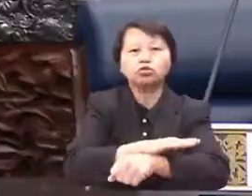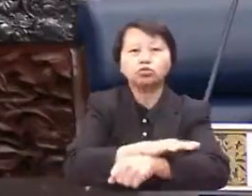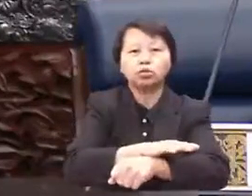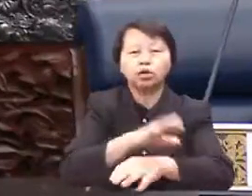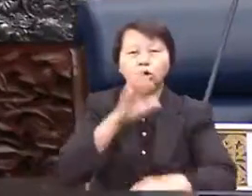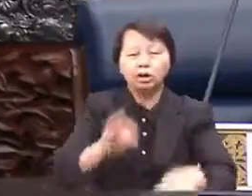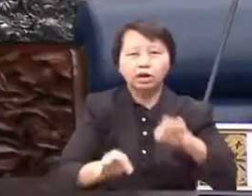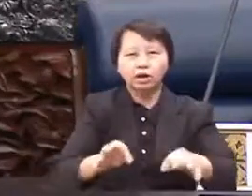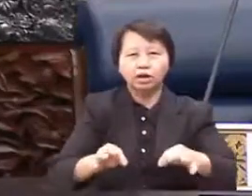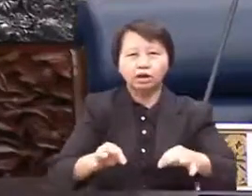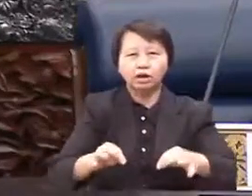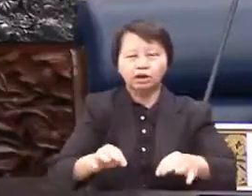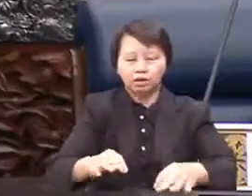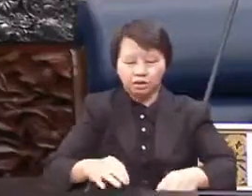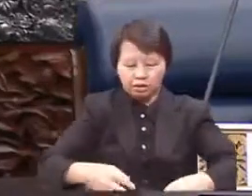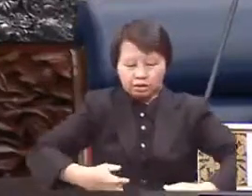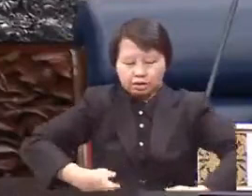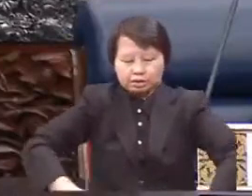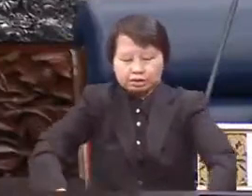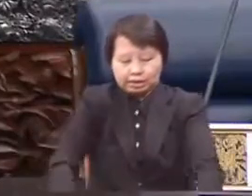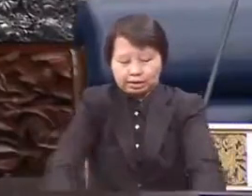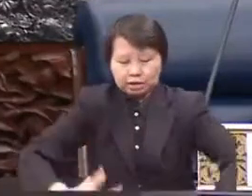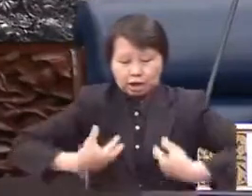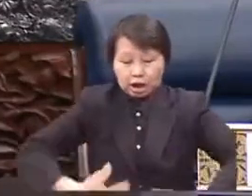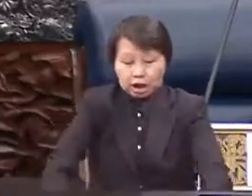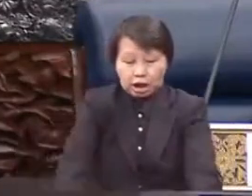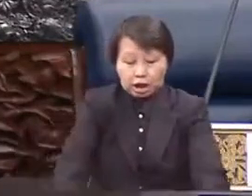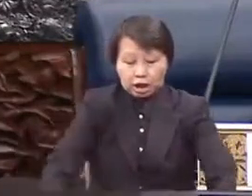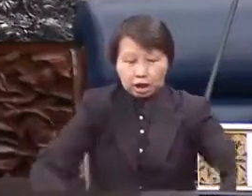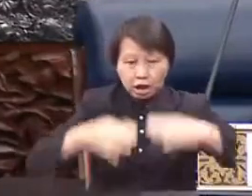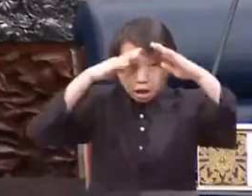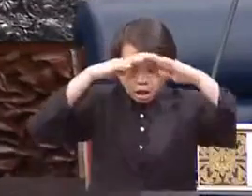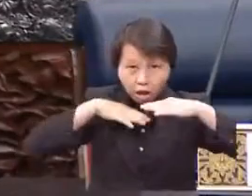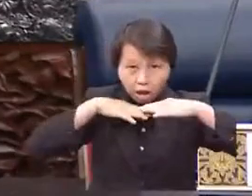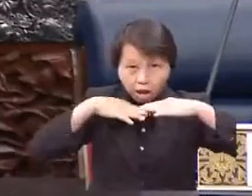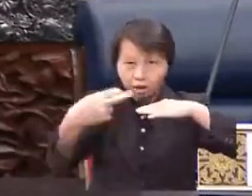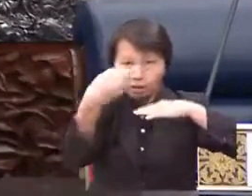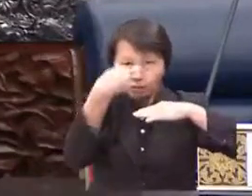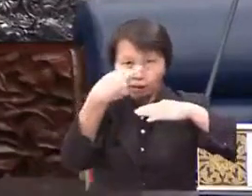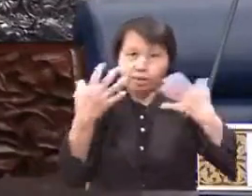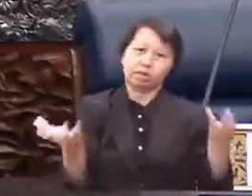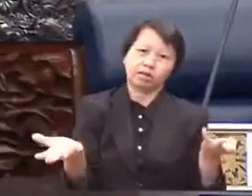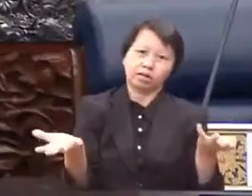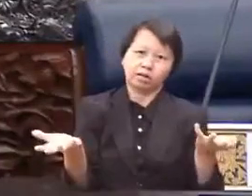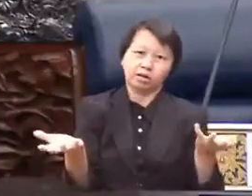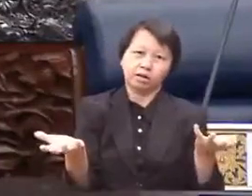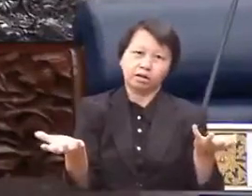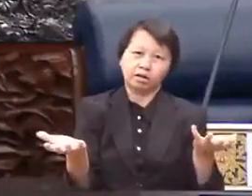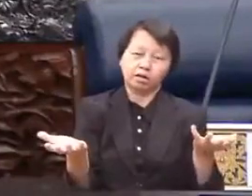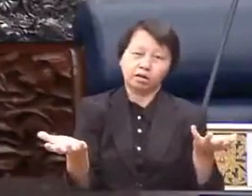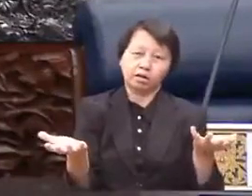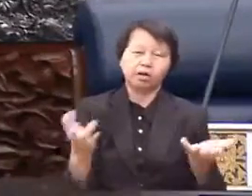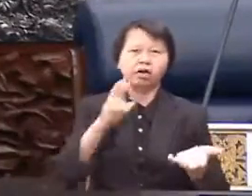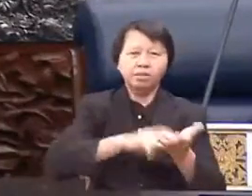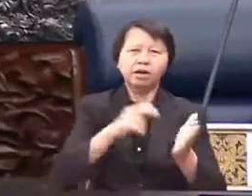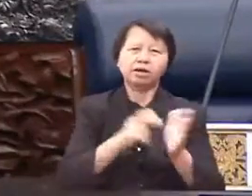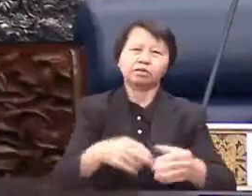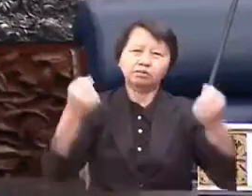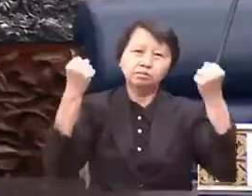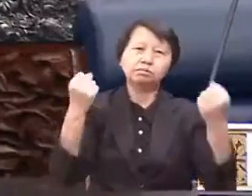kalau kita tutup kaki muka kita terdedah artinya